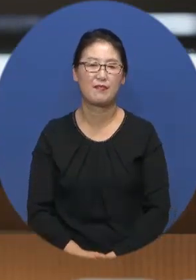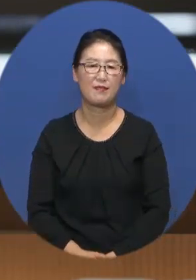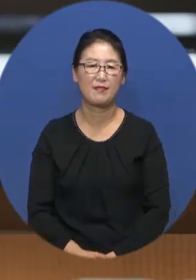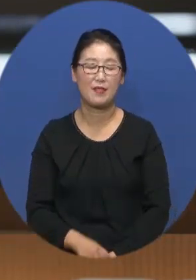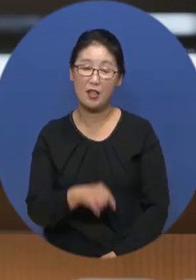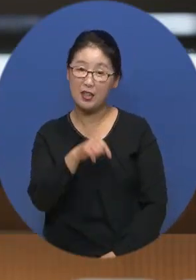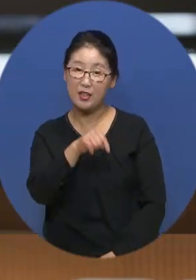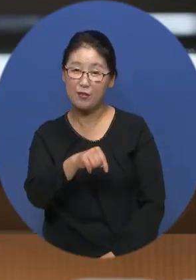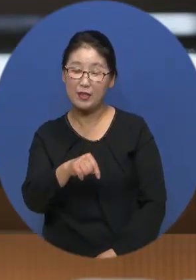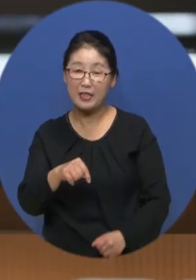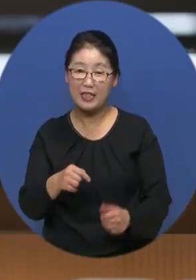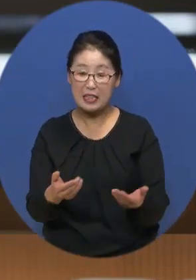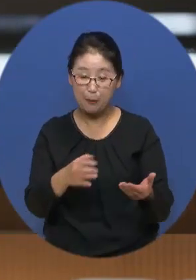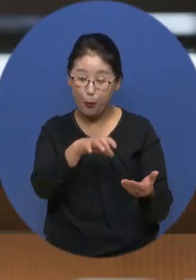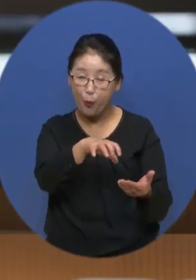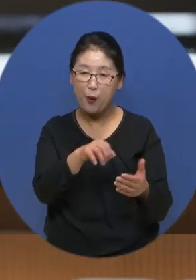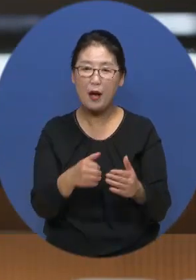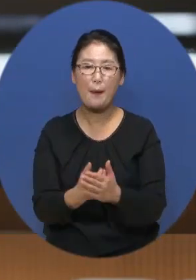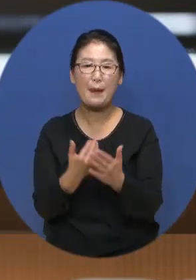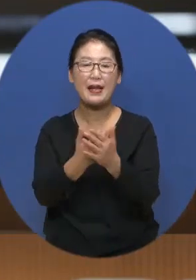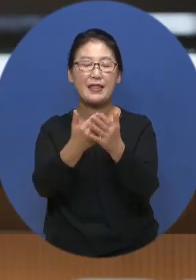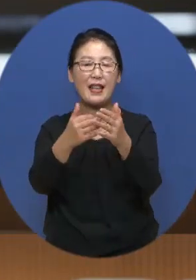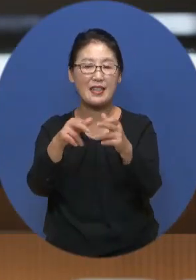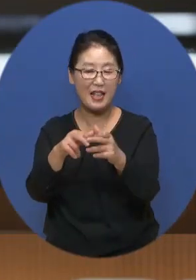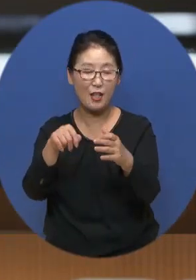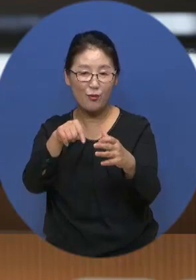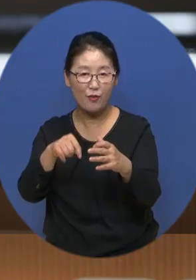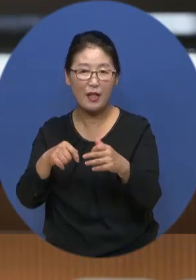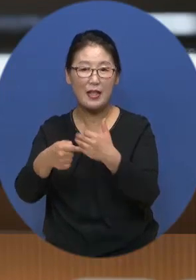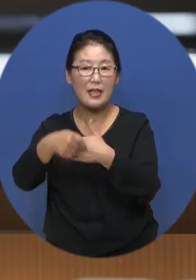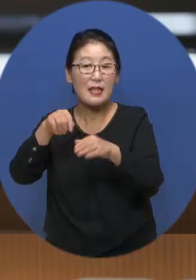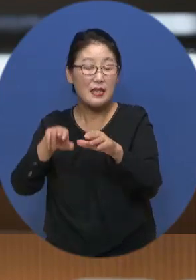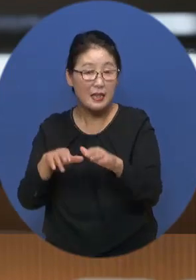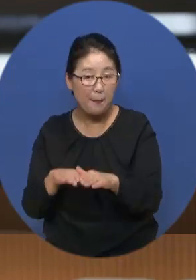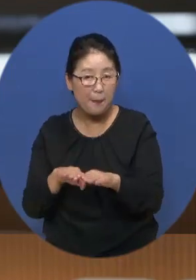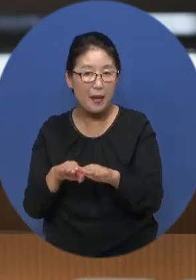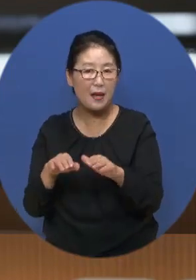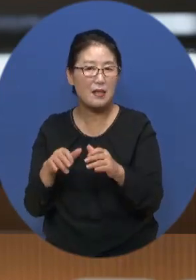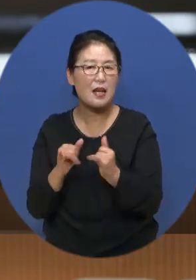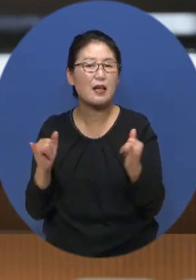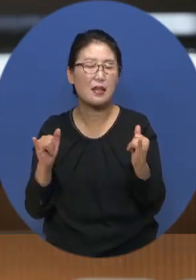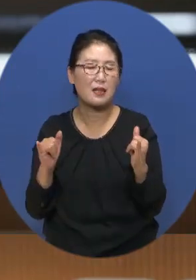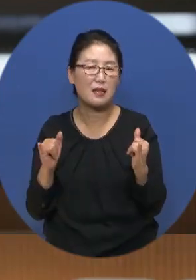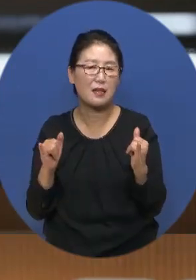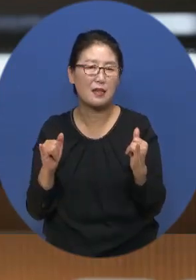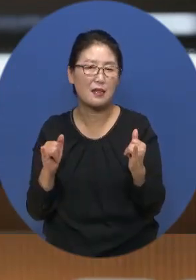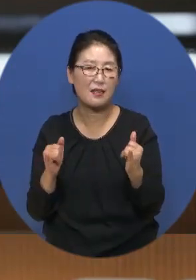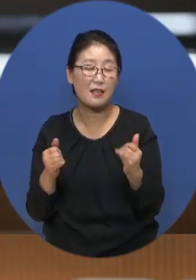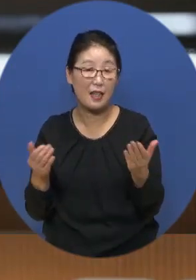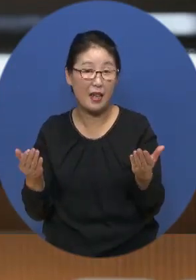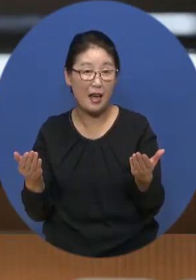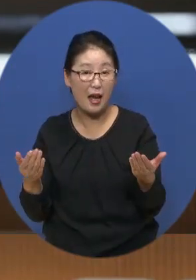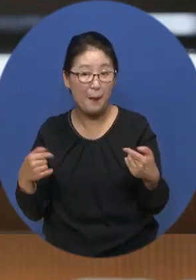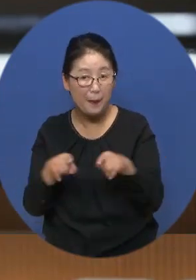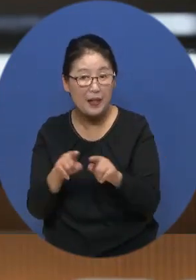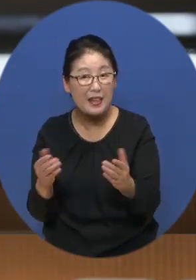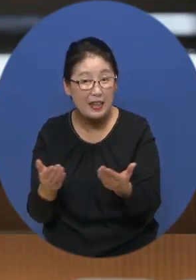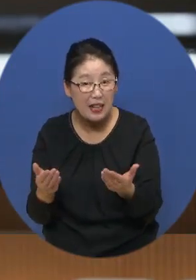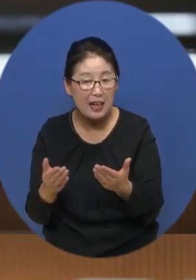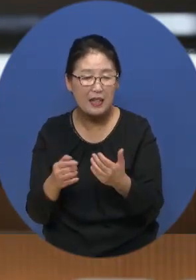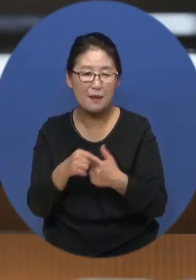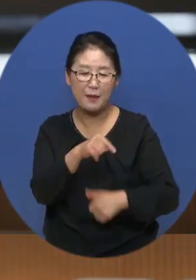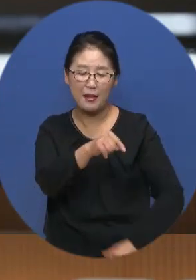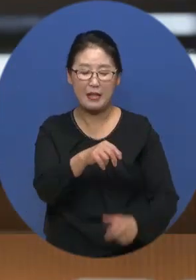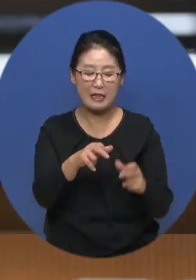발달 장애인, 자폐성 장애인들이 이용하는 시설에 장애인 편의 시설을 전부 다 해야